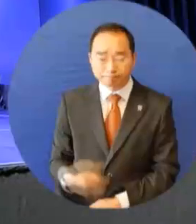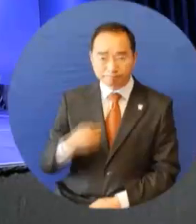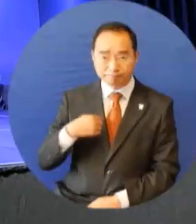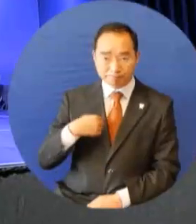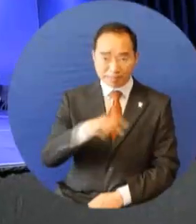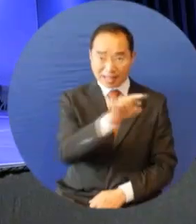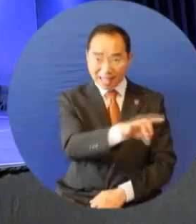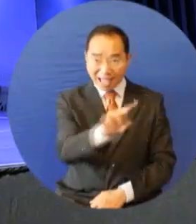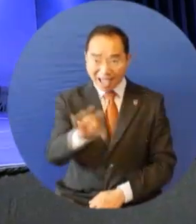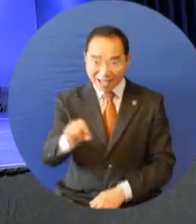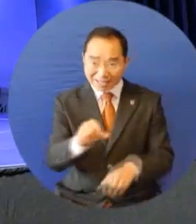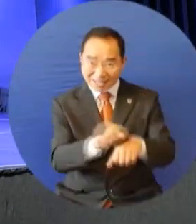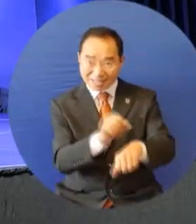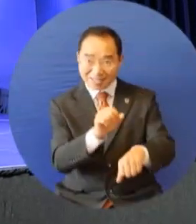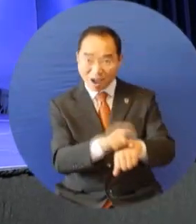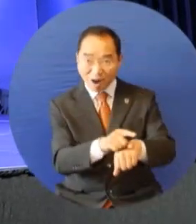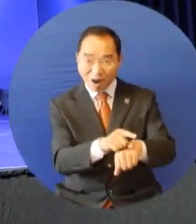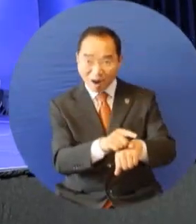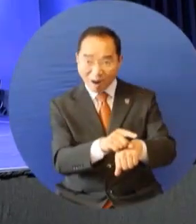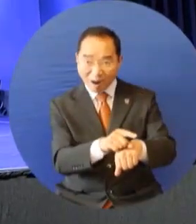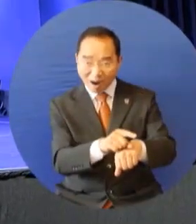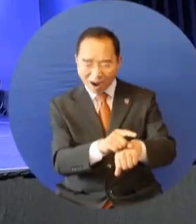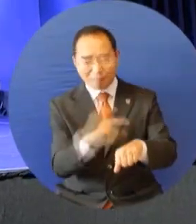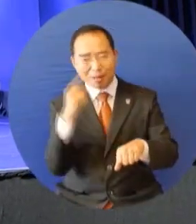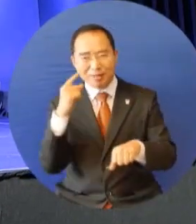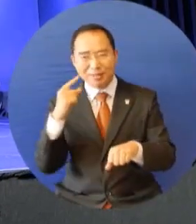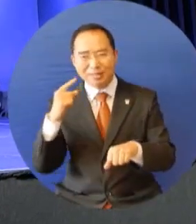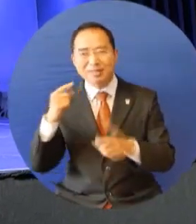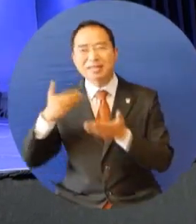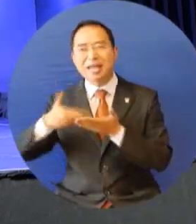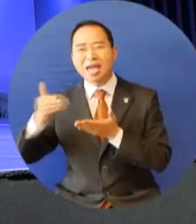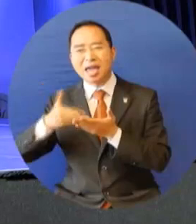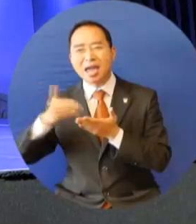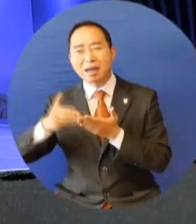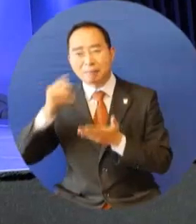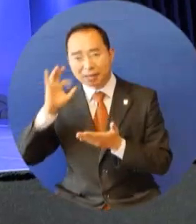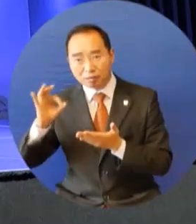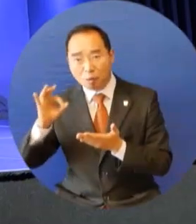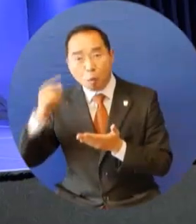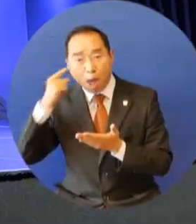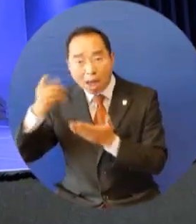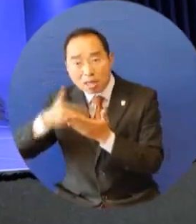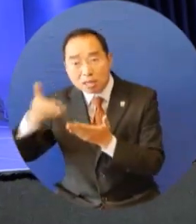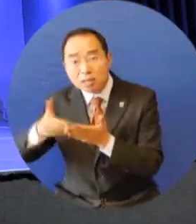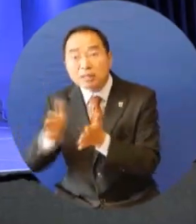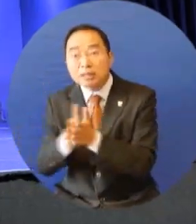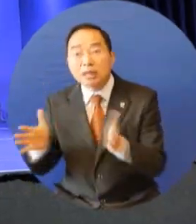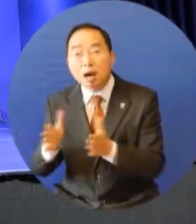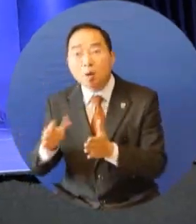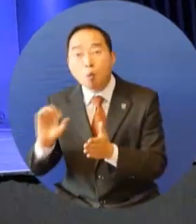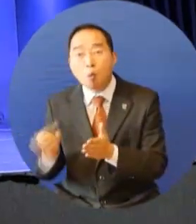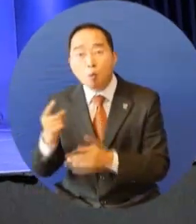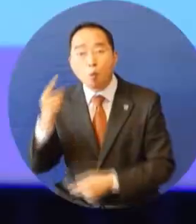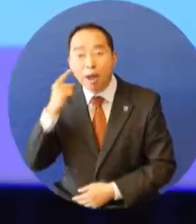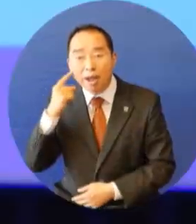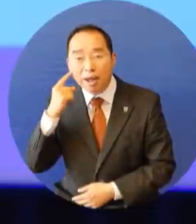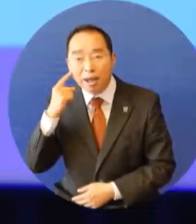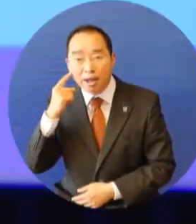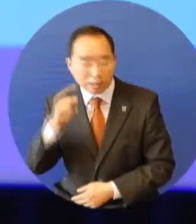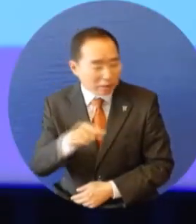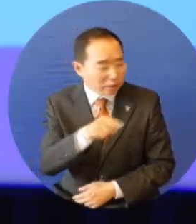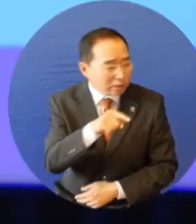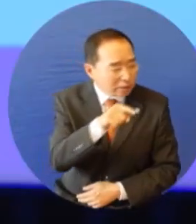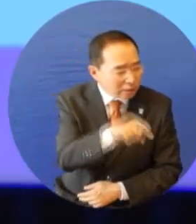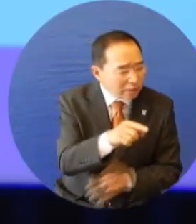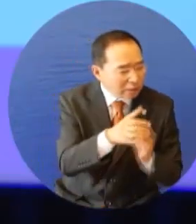나는 이 그 요리의 그 재료의 특성, 재료의 특성들을 다 그려봤습니다. 난 왜